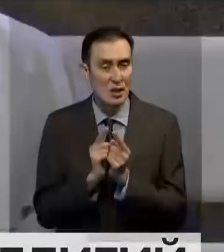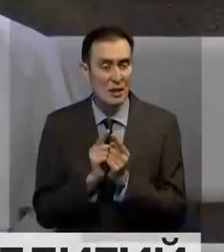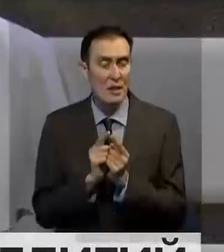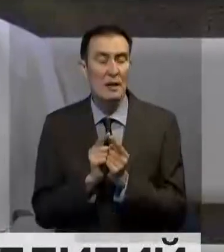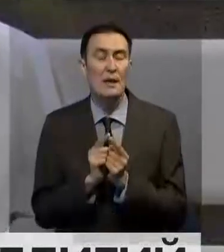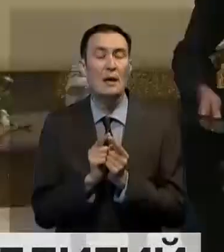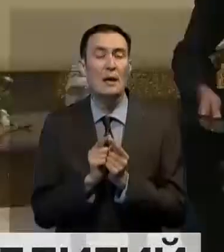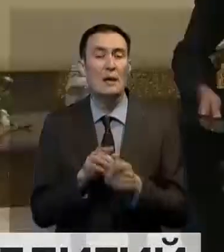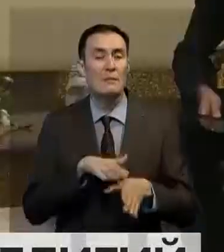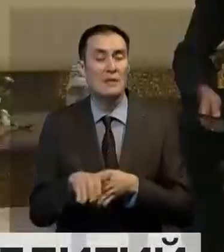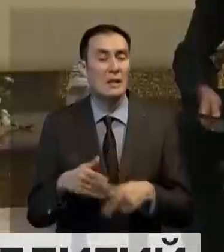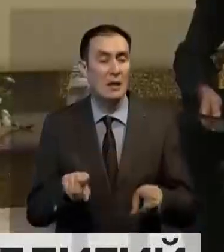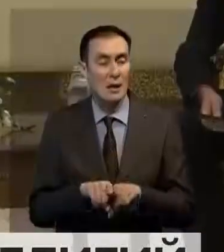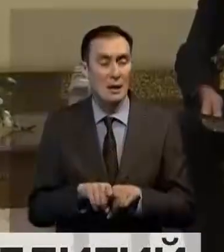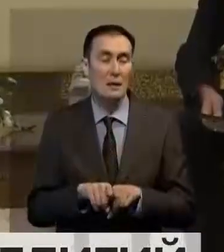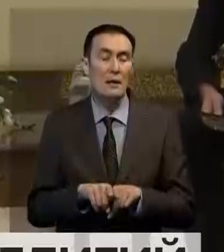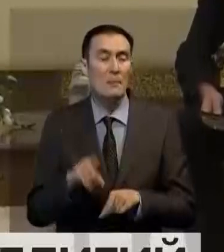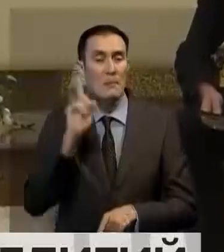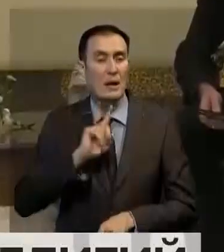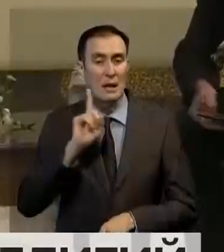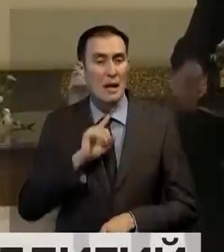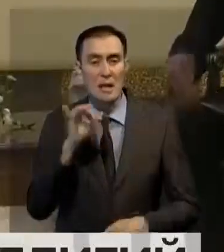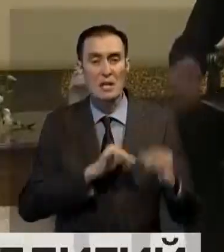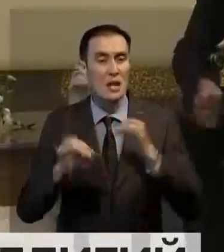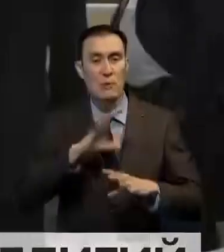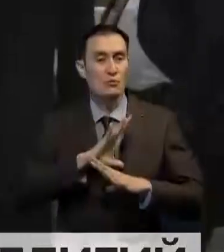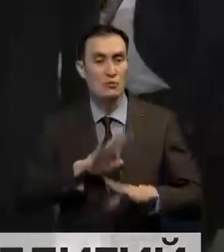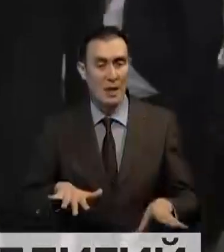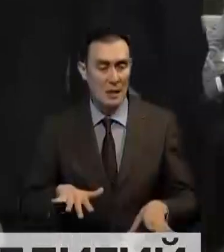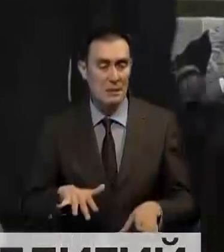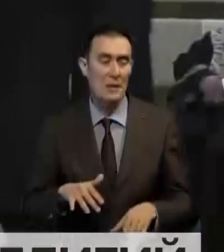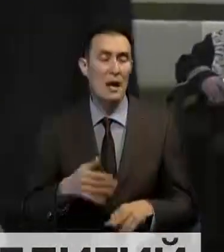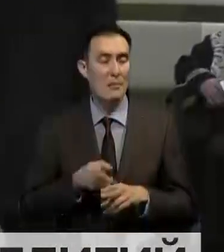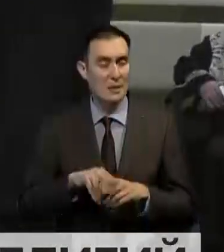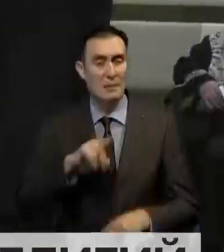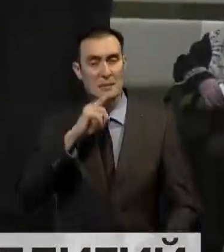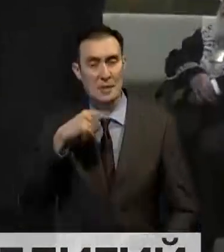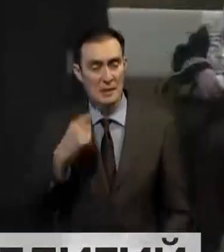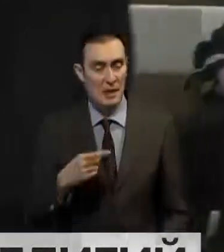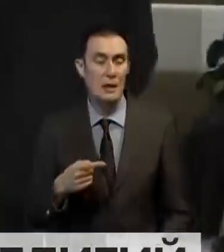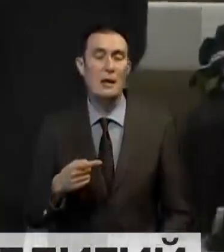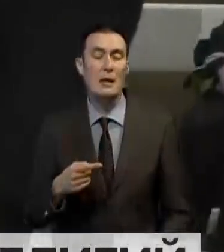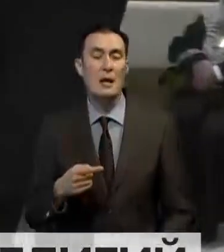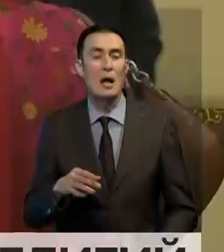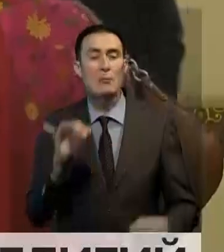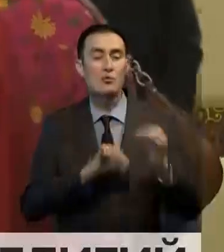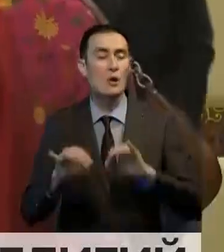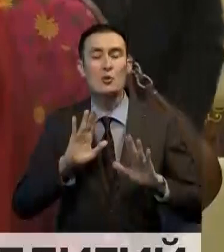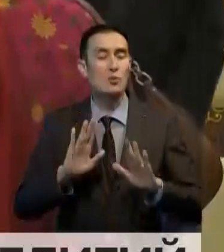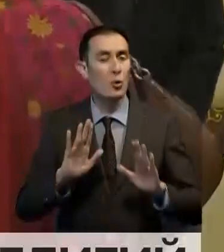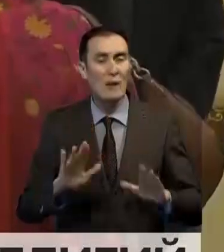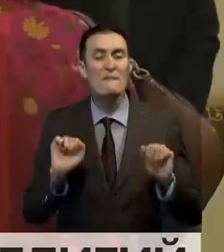в каком виде будет происходить такая встреча, пока не обсуждались, они это особо подчеркивали, обсуждалась